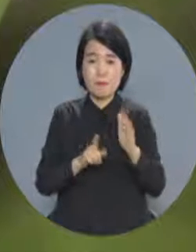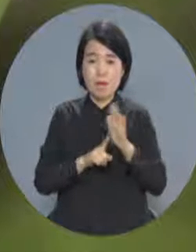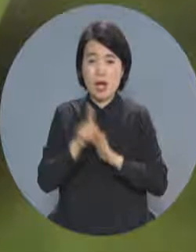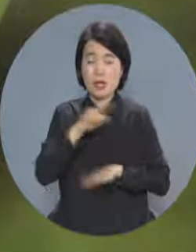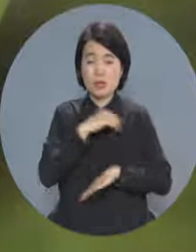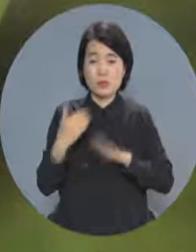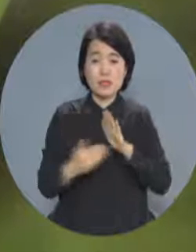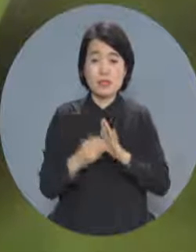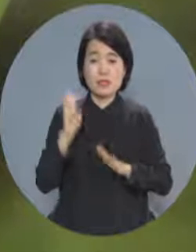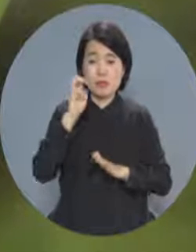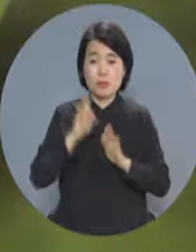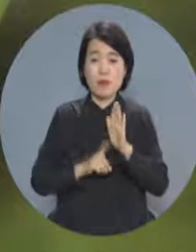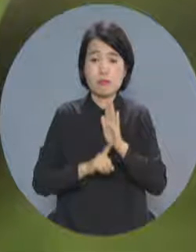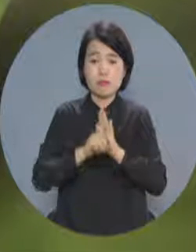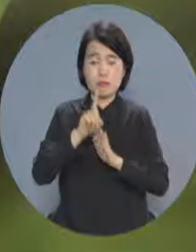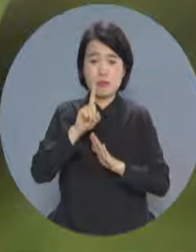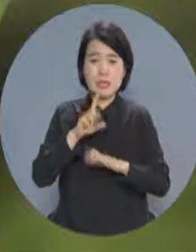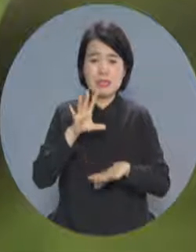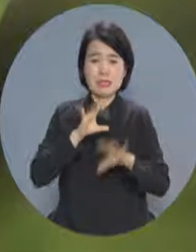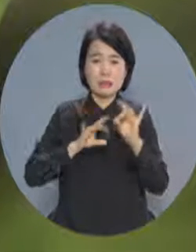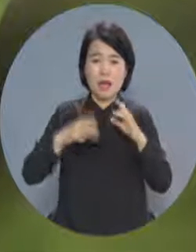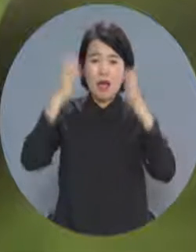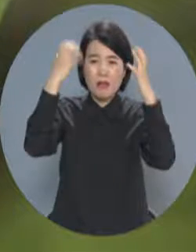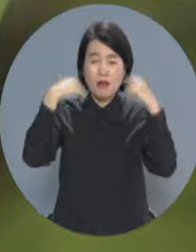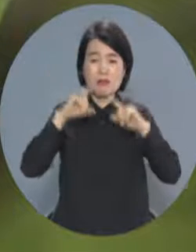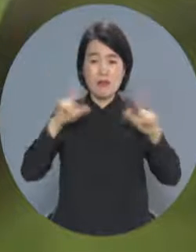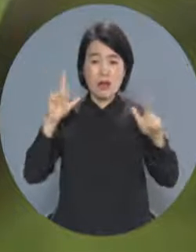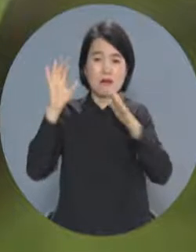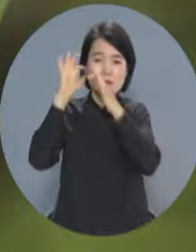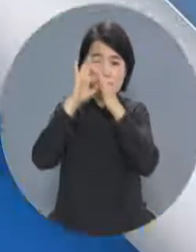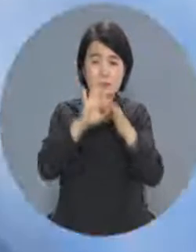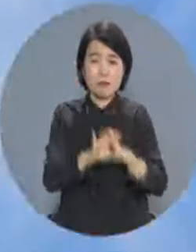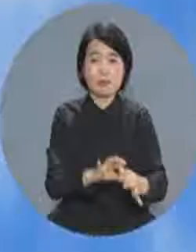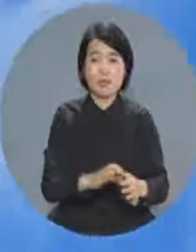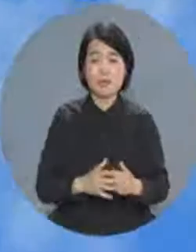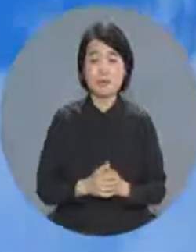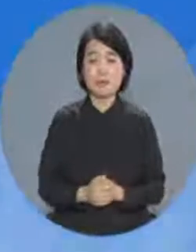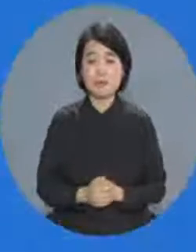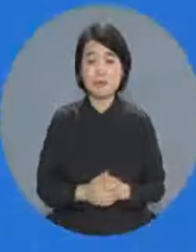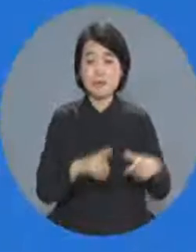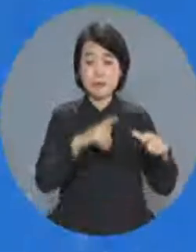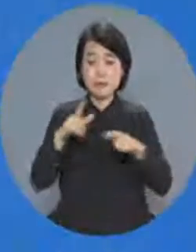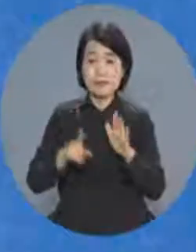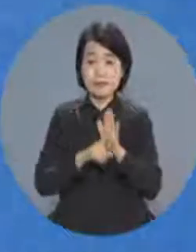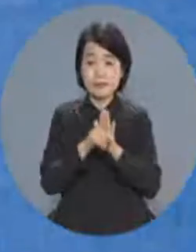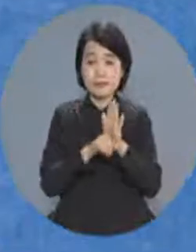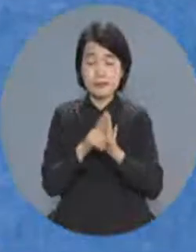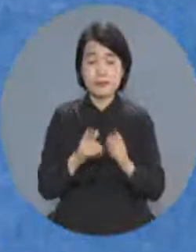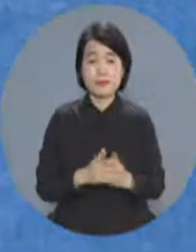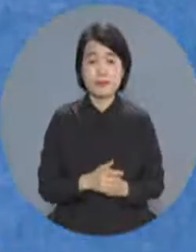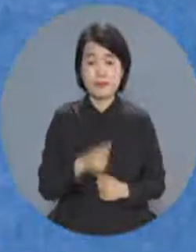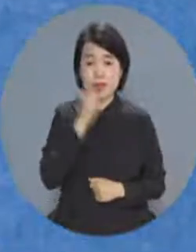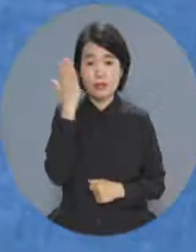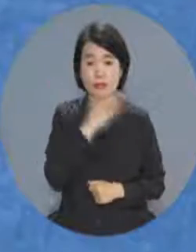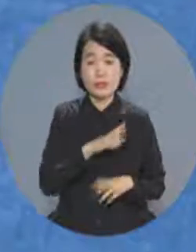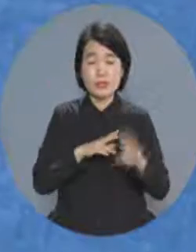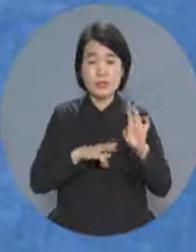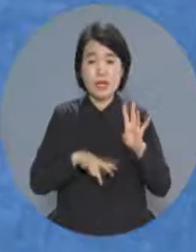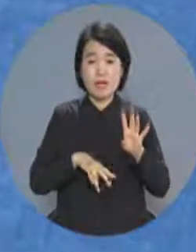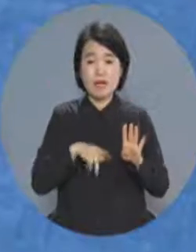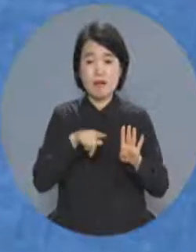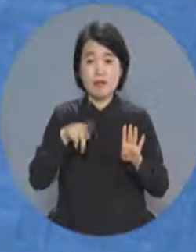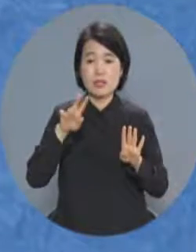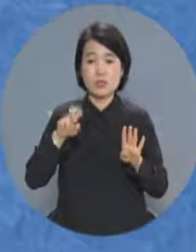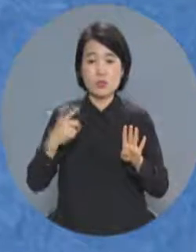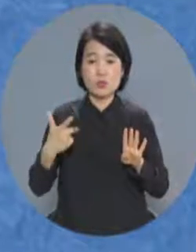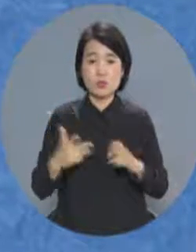30도 가까이 오르면서 습 꽃 어 판 날씨가 이어지겠습니다 지역별 기온 보시면 여 여수가 24에서